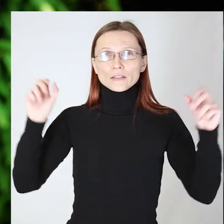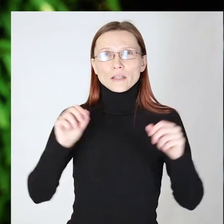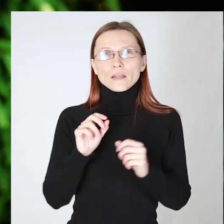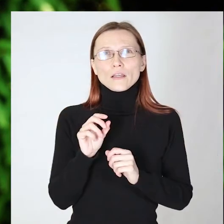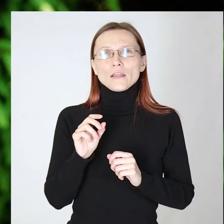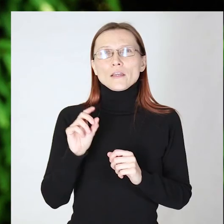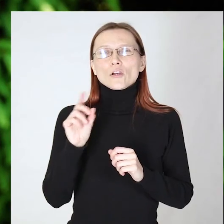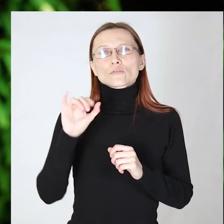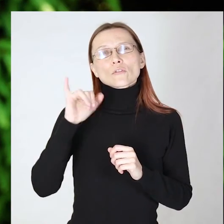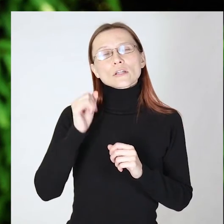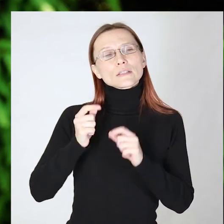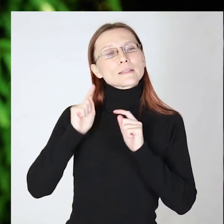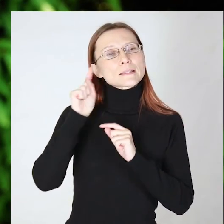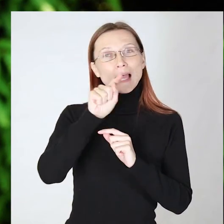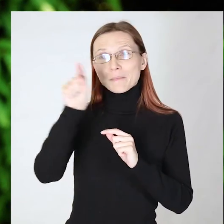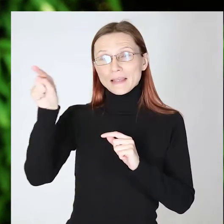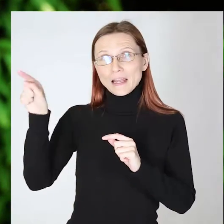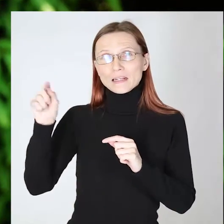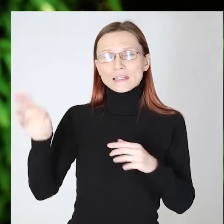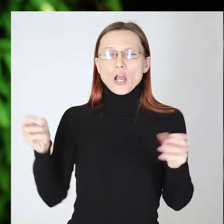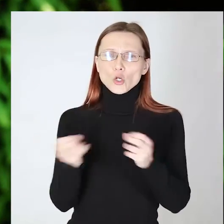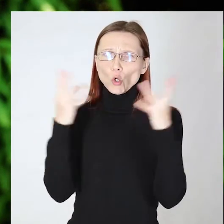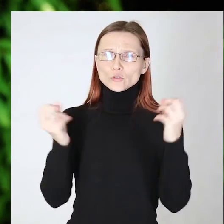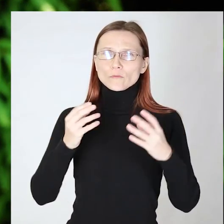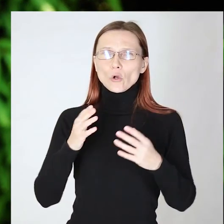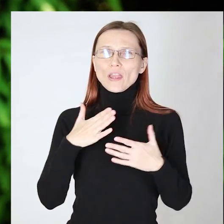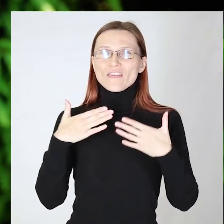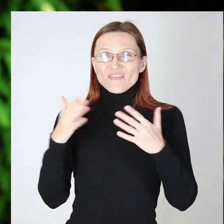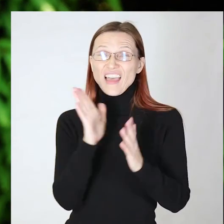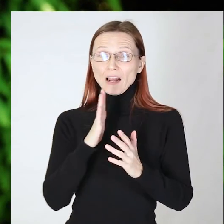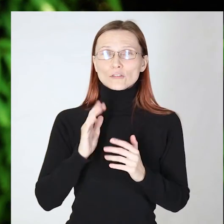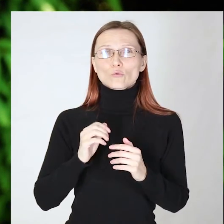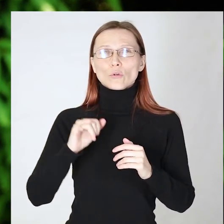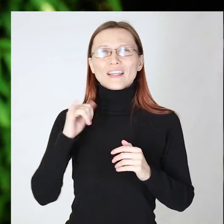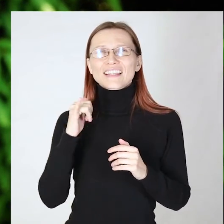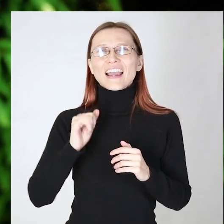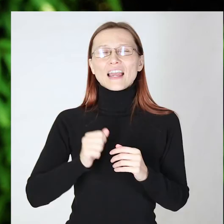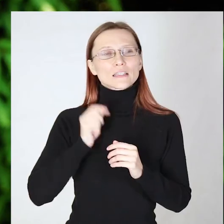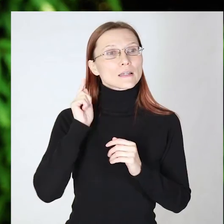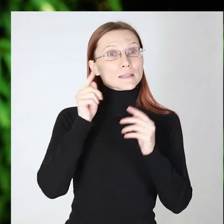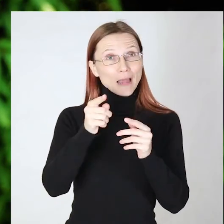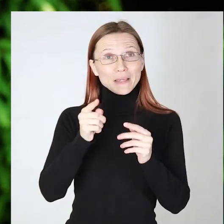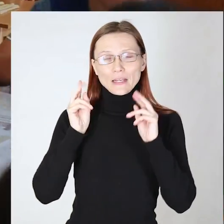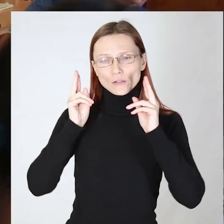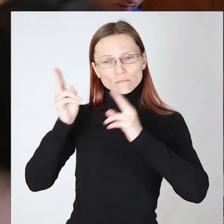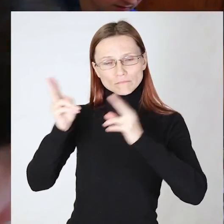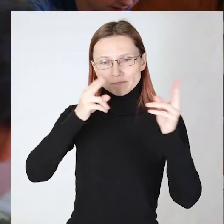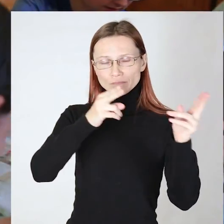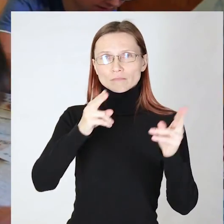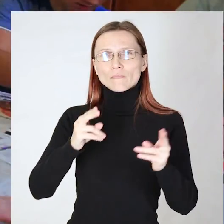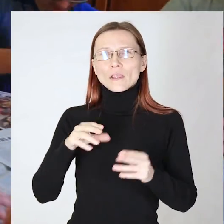ktoré je zamerané na rozvoj talentu, je aj zameranie na to, aby